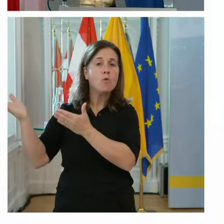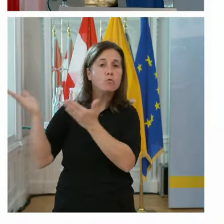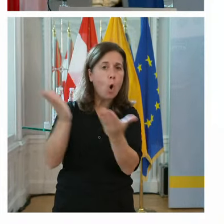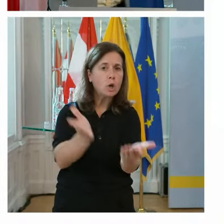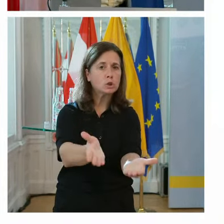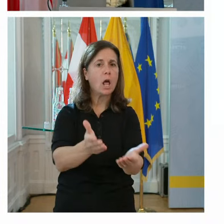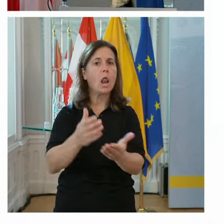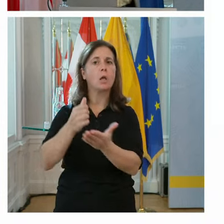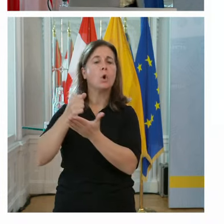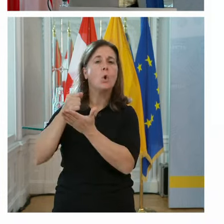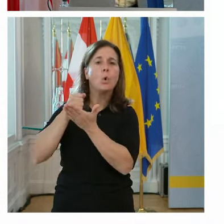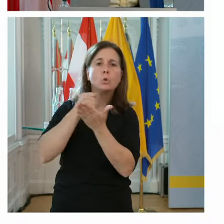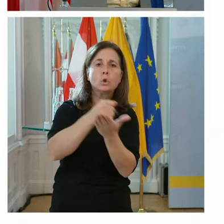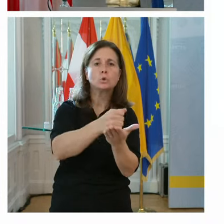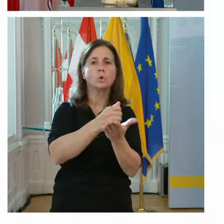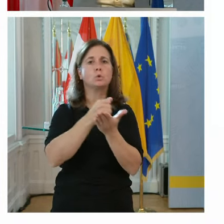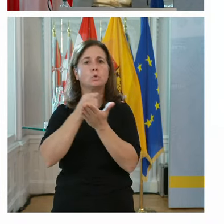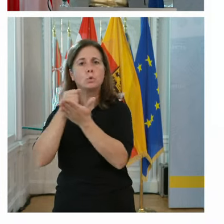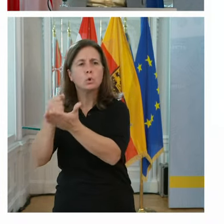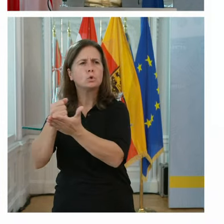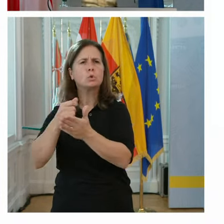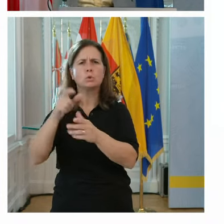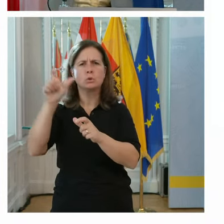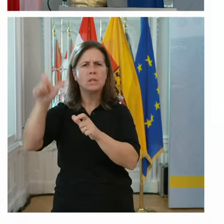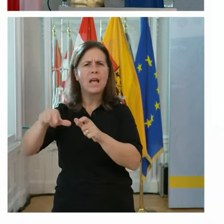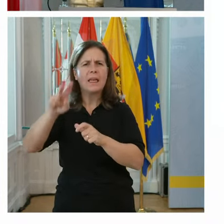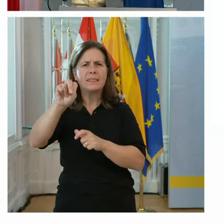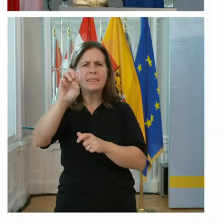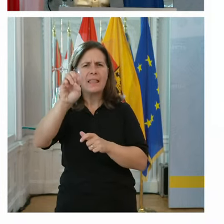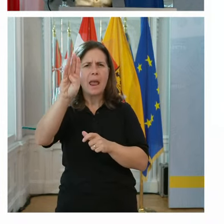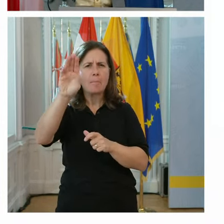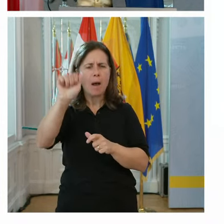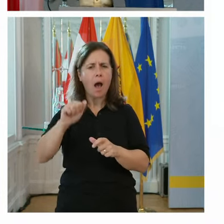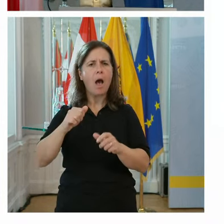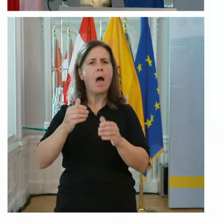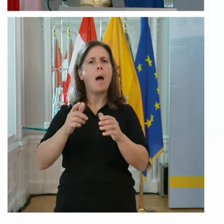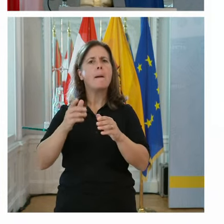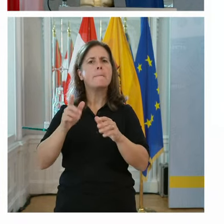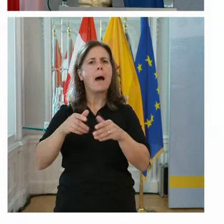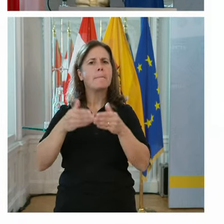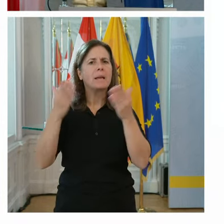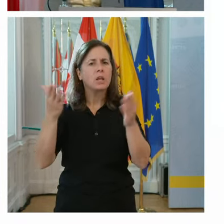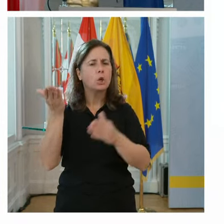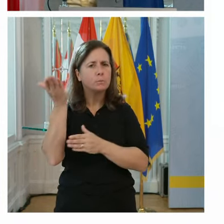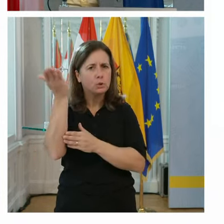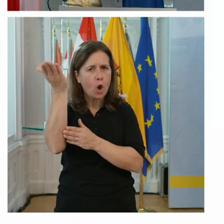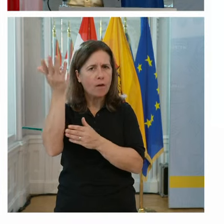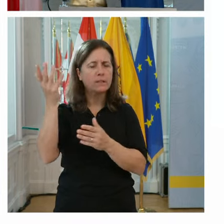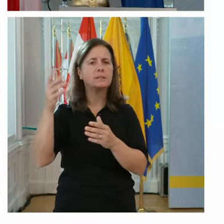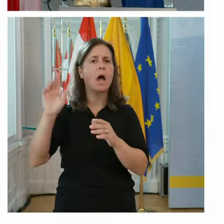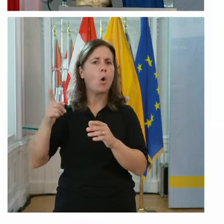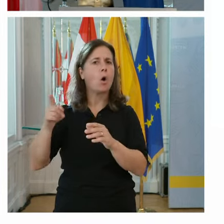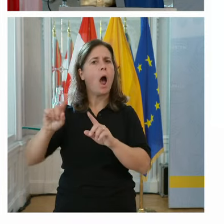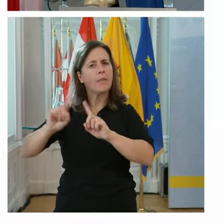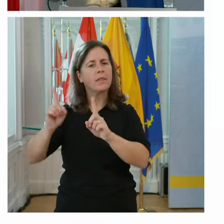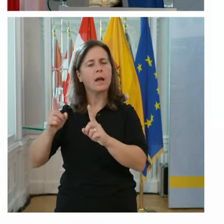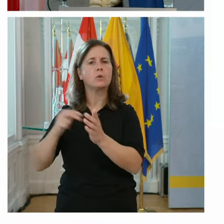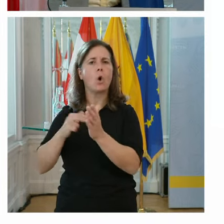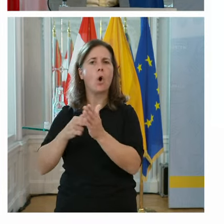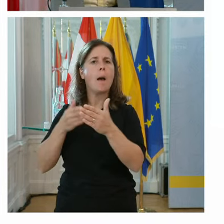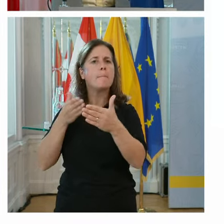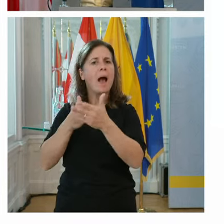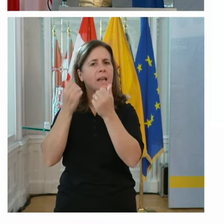wir unterstützen mit allen anderen Nebenmaßnahmen, die es jetzt neben dem Betriebsservice gibt, schauen uns das Thema Barrierefreiheit gemeinsam